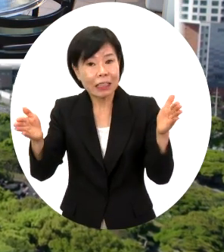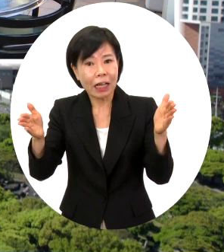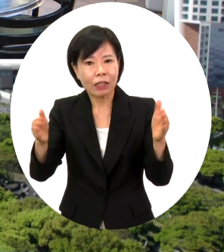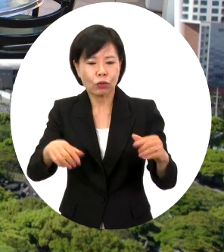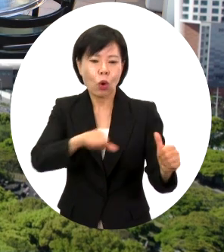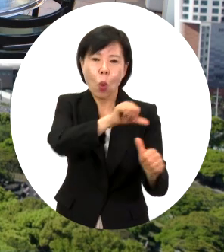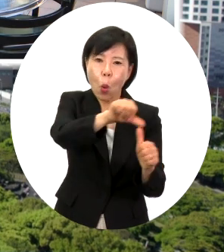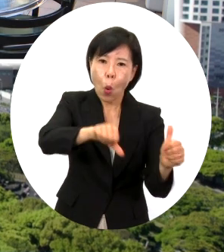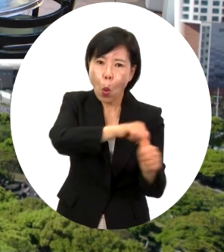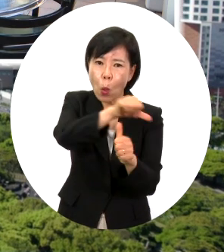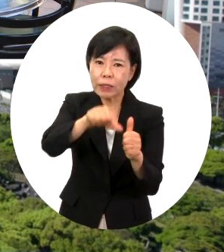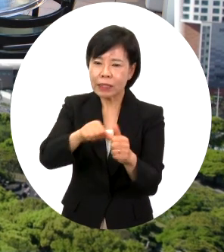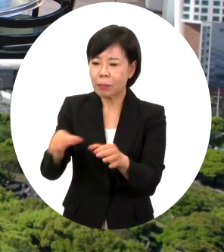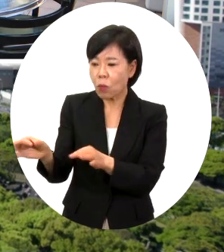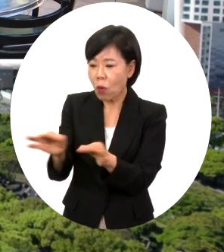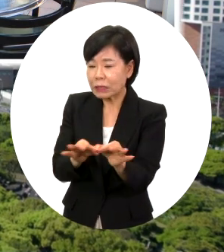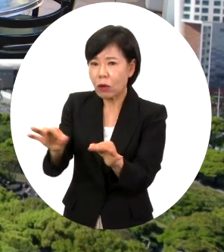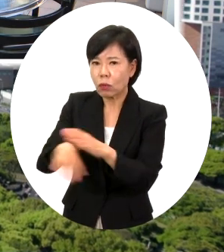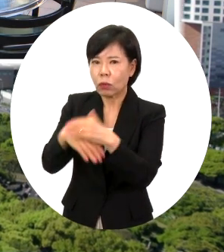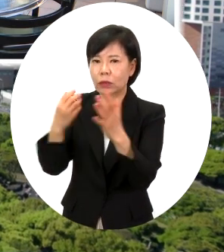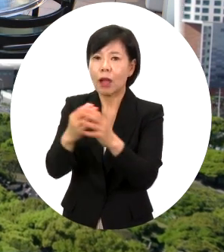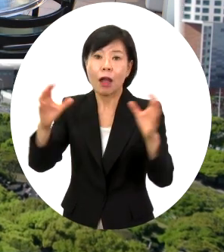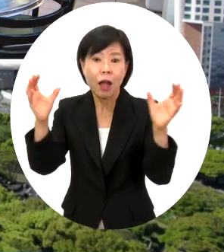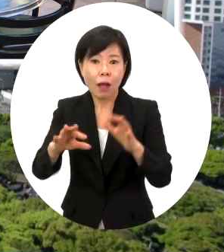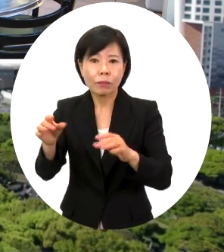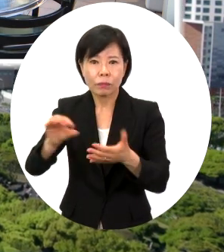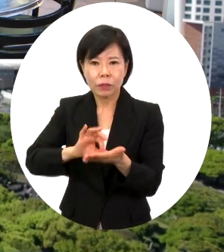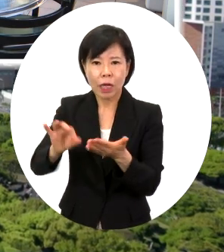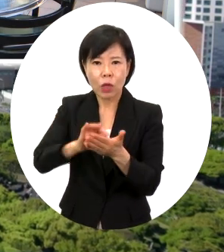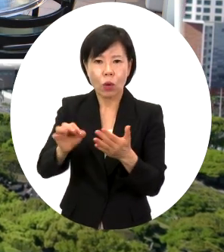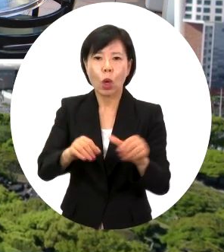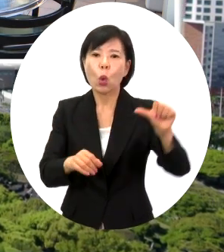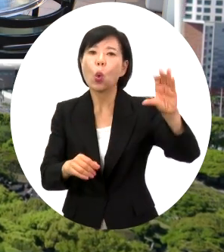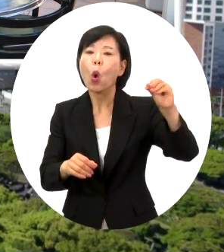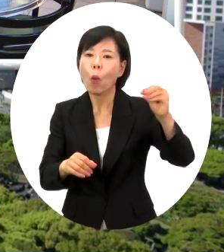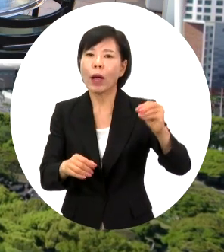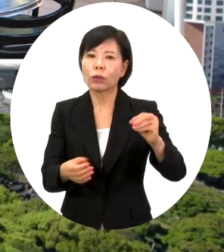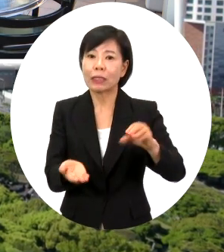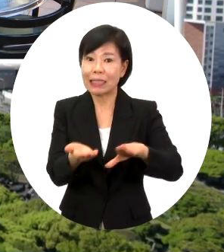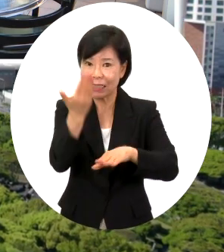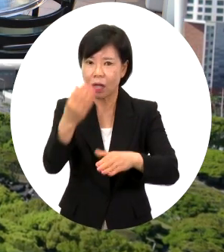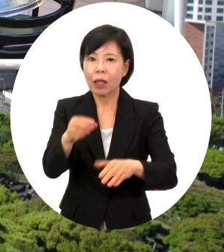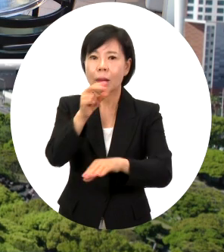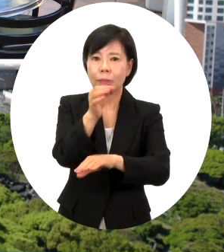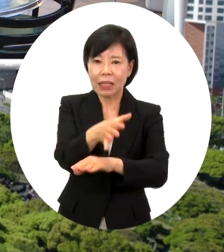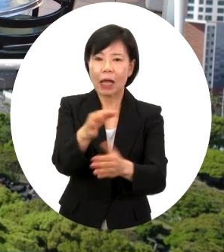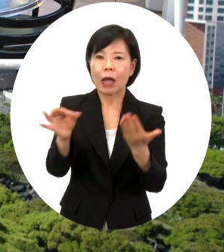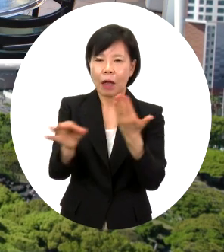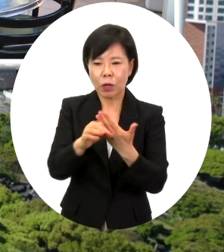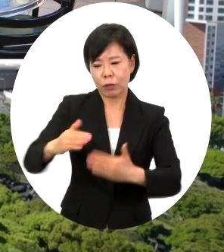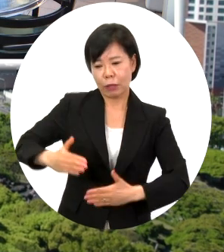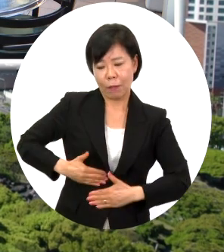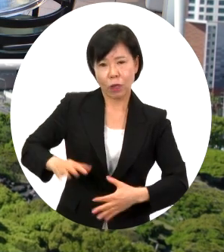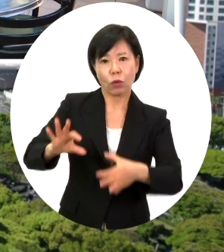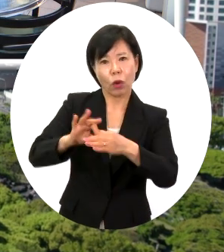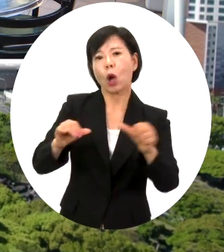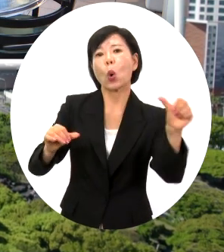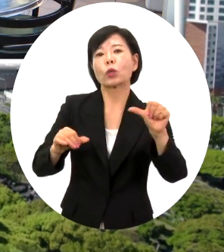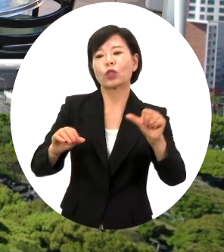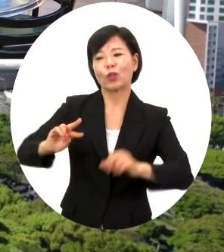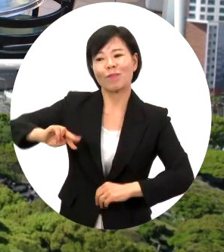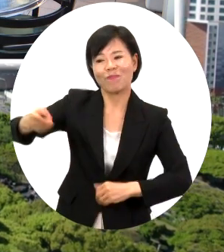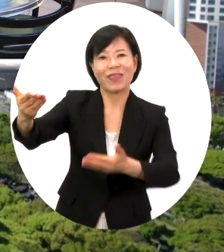행사 기간 전통시장과 상점가 등 골목상권에서 1일 합산 5만 원 이상 구매하면 탐나는 전 앱을